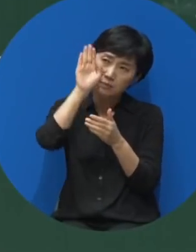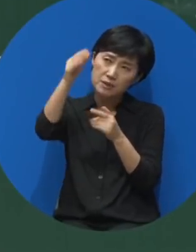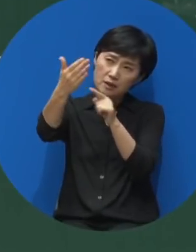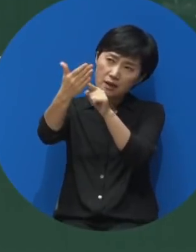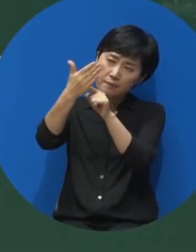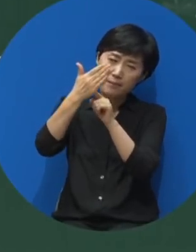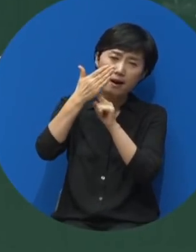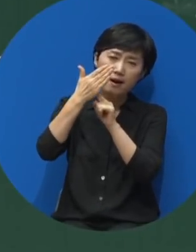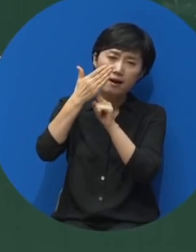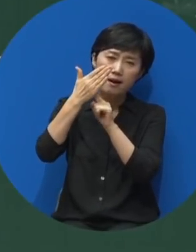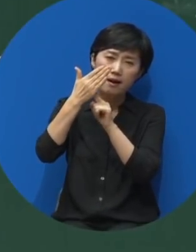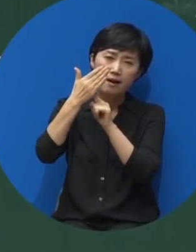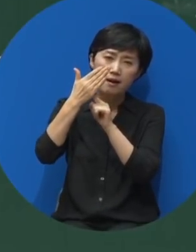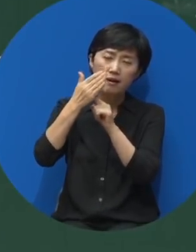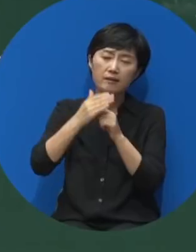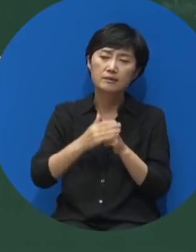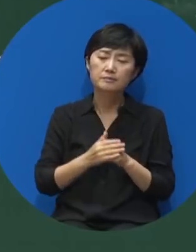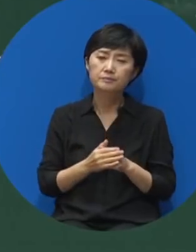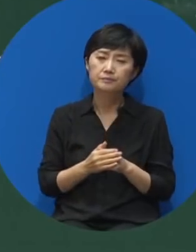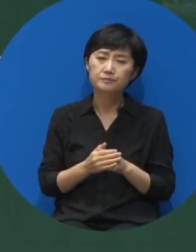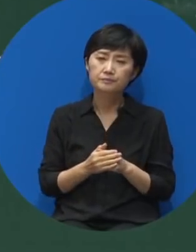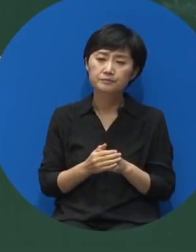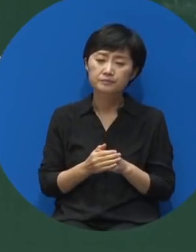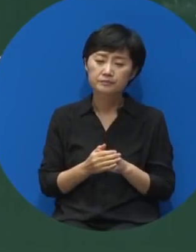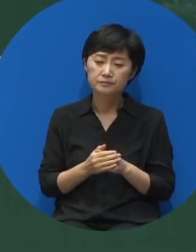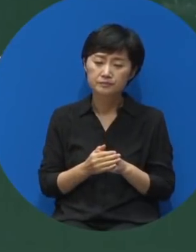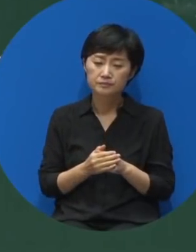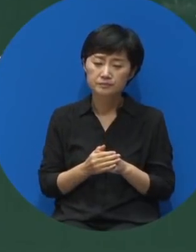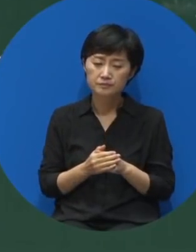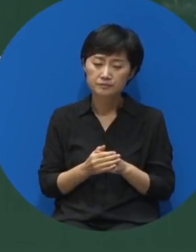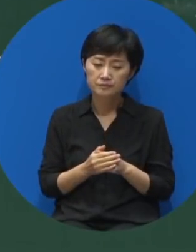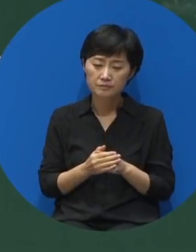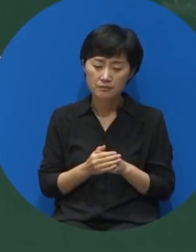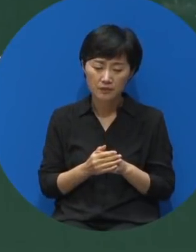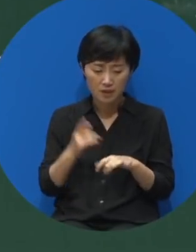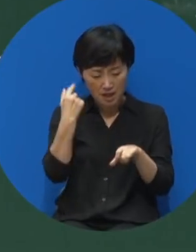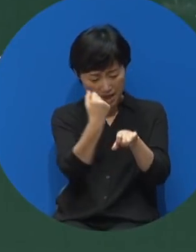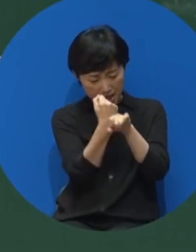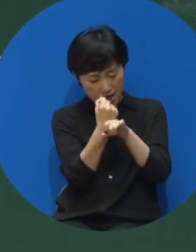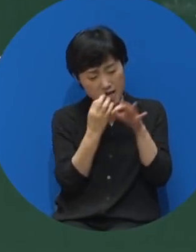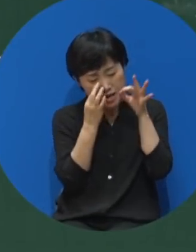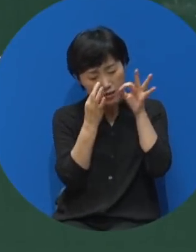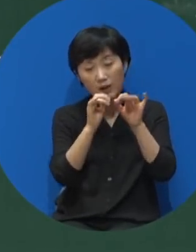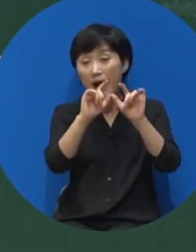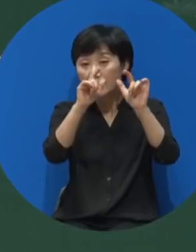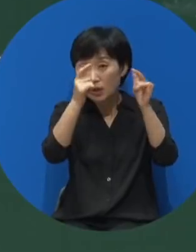当祷告到什么程度，只要常常享受这个祷告。 어떻게 보이는 건 막 연구하고 듣고 이게 아니고 그냥 확실하게 보입니다.